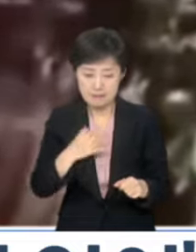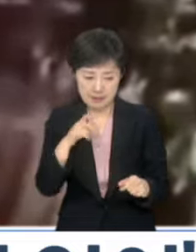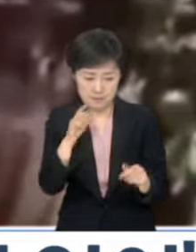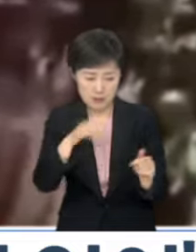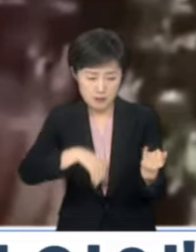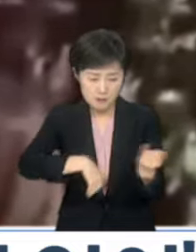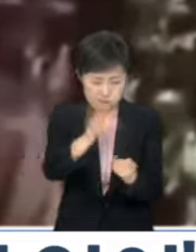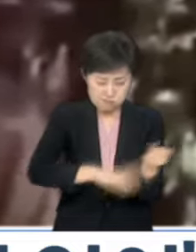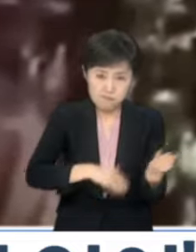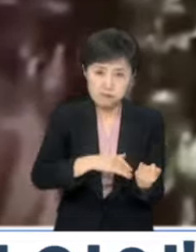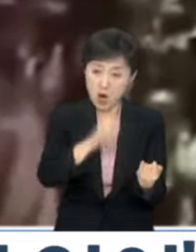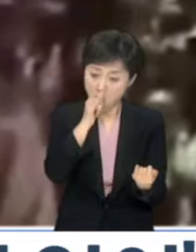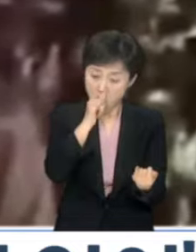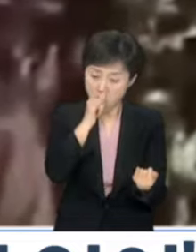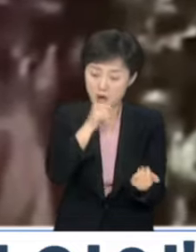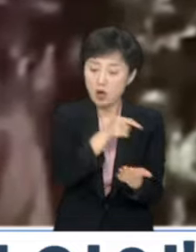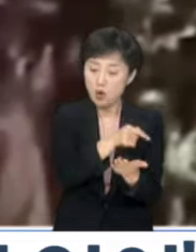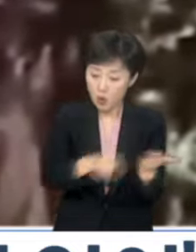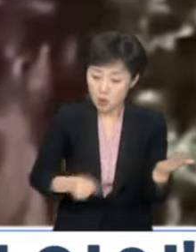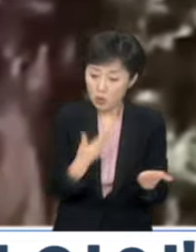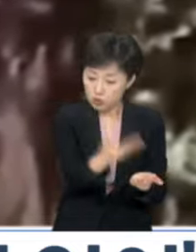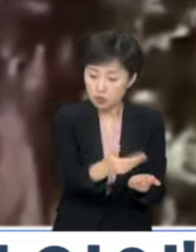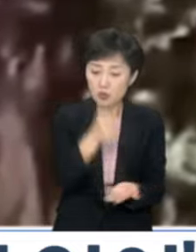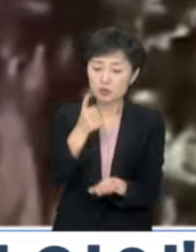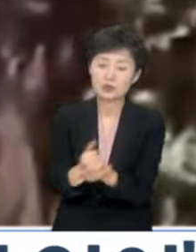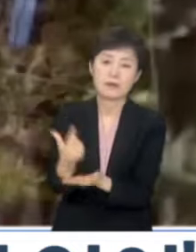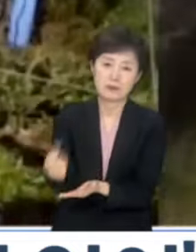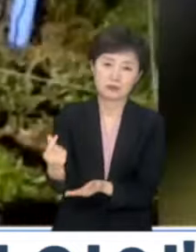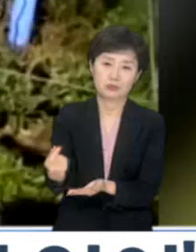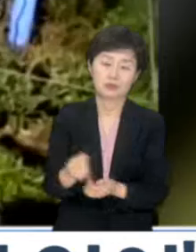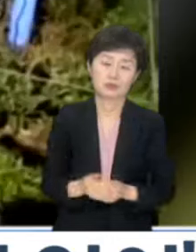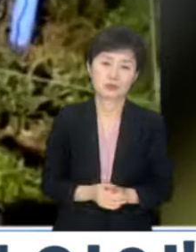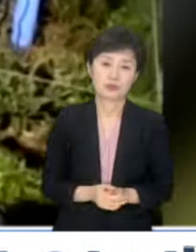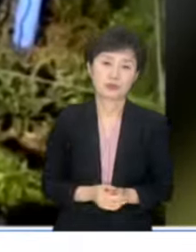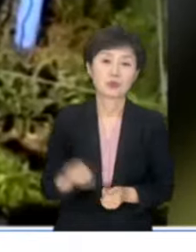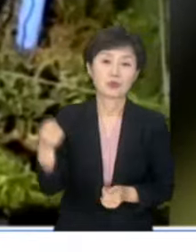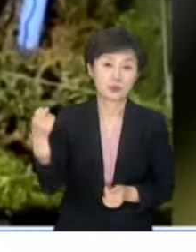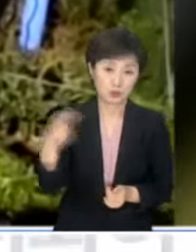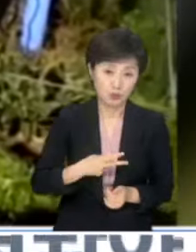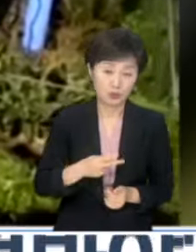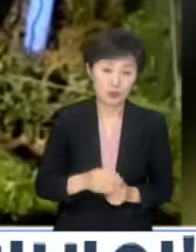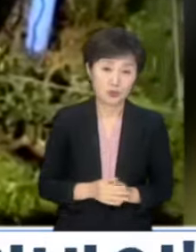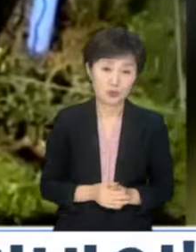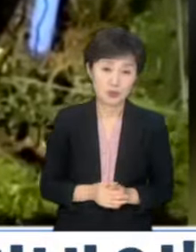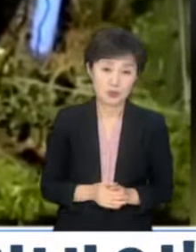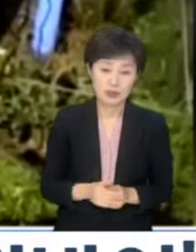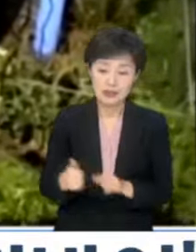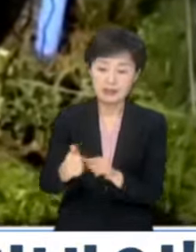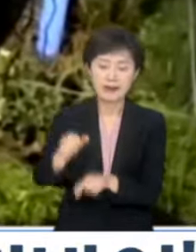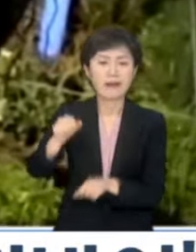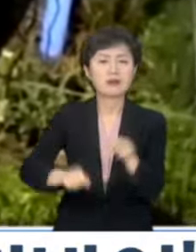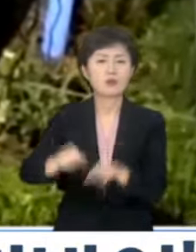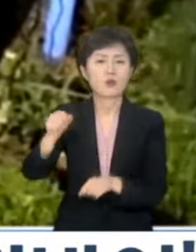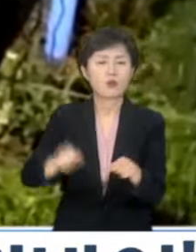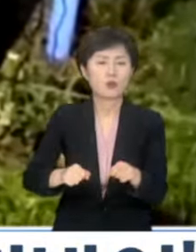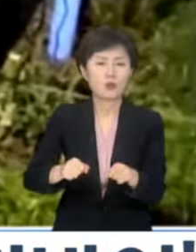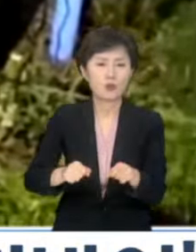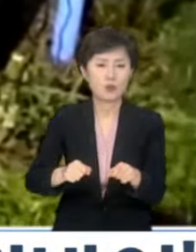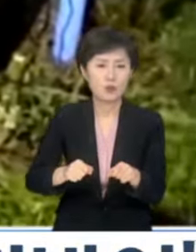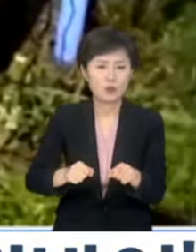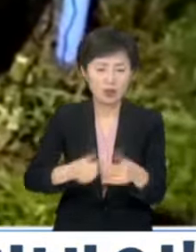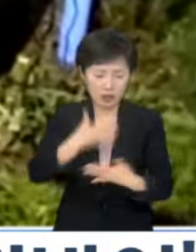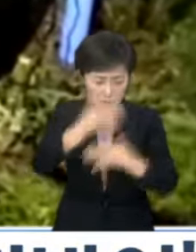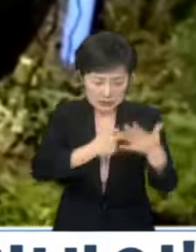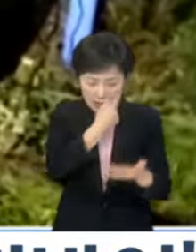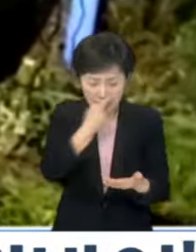영향을 미쳤다 하더라도 재물손괴죄는 성립할 수가 있거든요. 할 수 있군요, 그래서 그리고 어쨌든 이 손괴 행위 그 담긴 그 영상